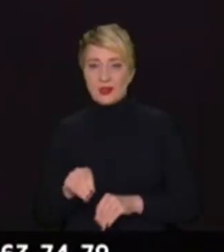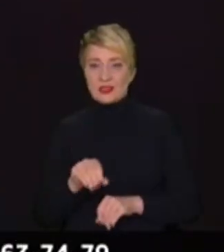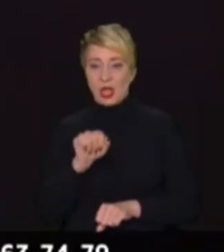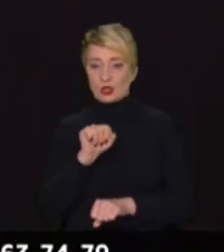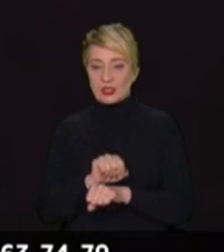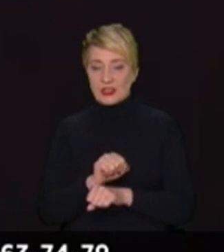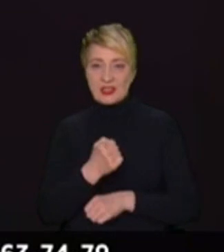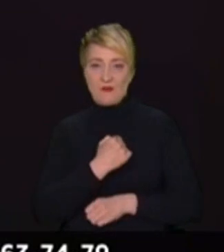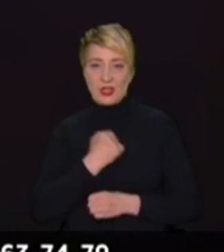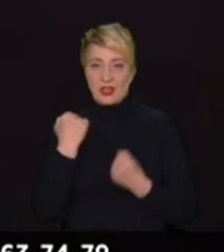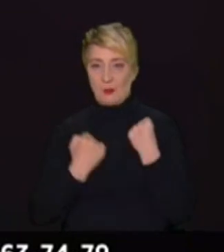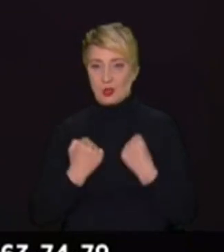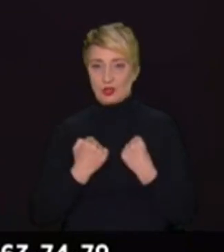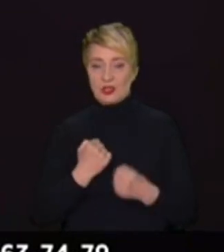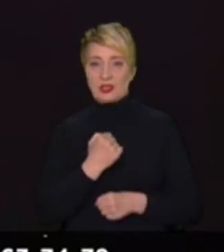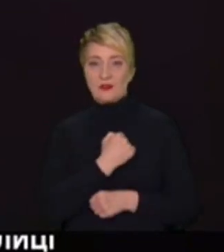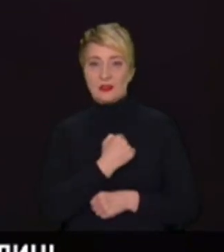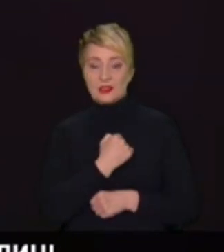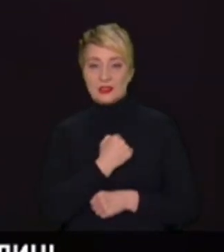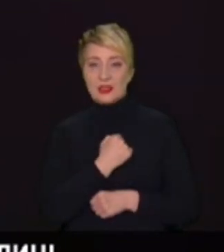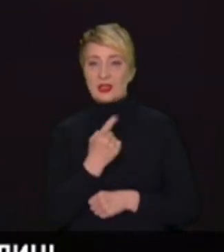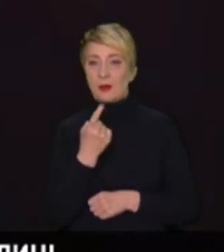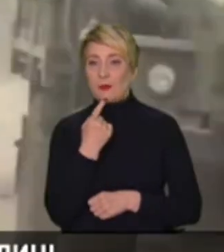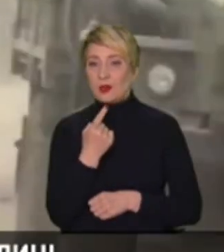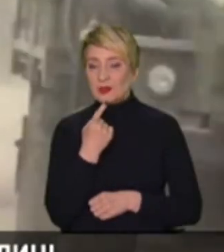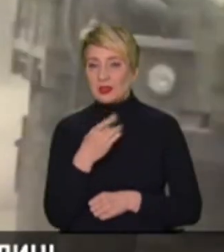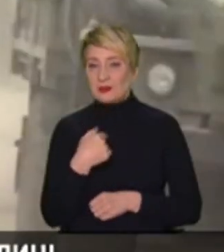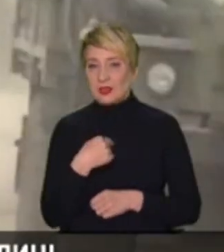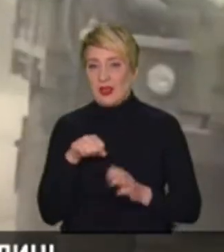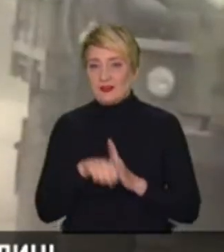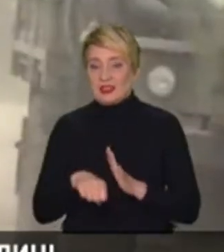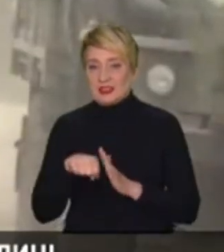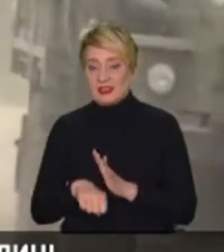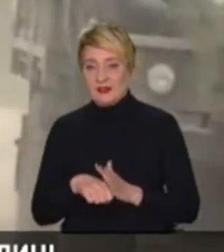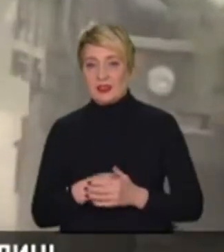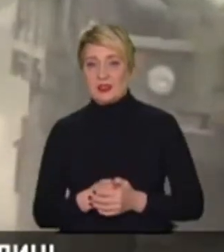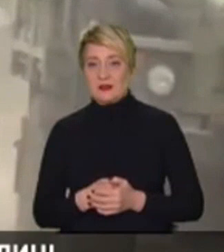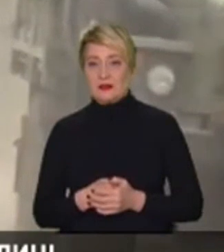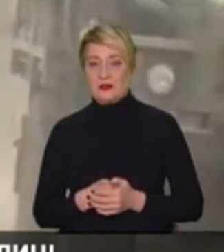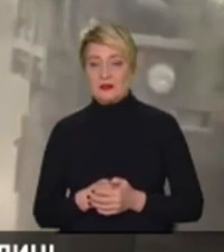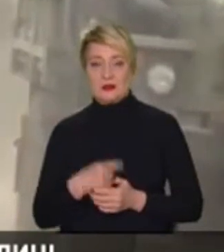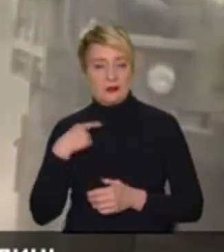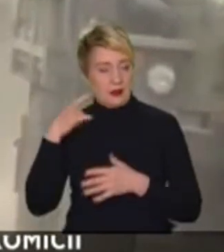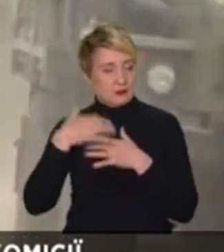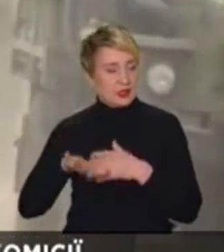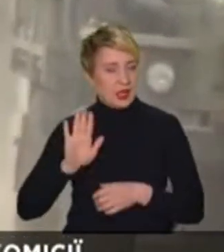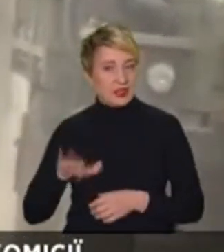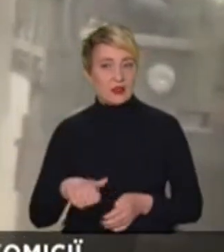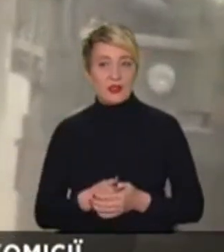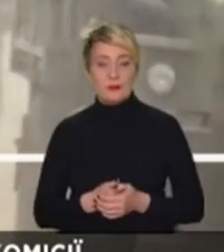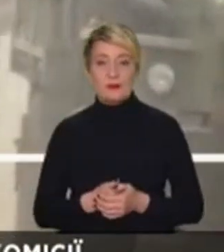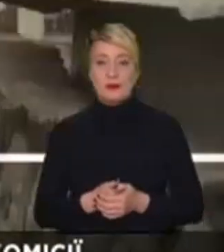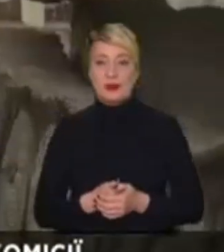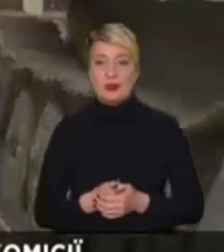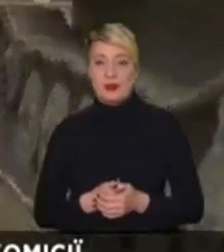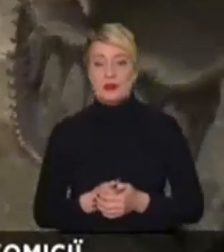машина. Воєнні пытались со мной познакомиться, я игнорировала. Они